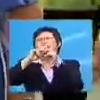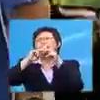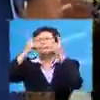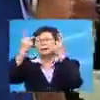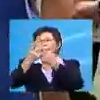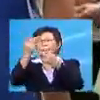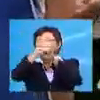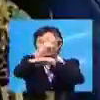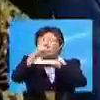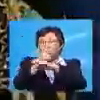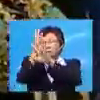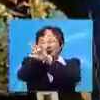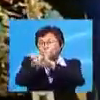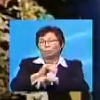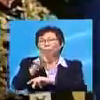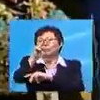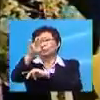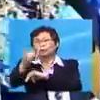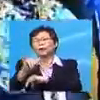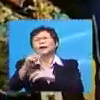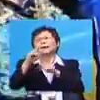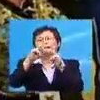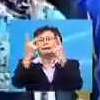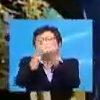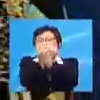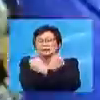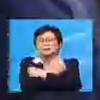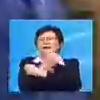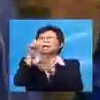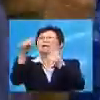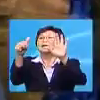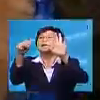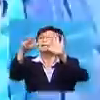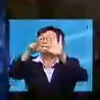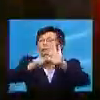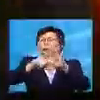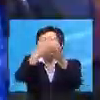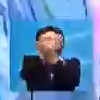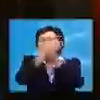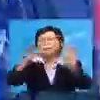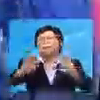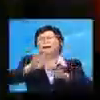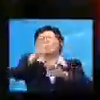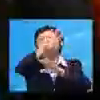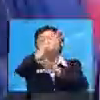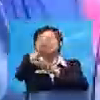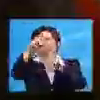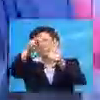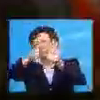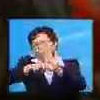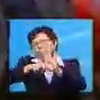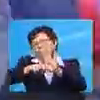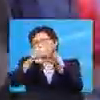26 dan Parti Cinta Malaysia en kerusi manakala calon bebas bertanding di 41